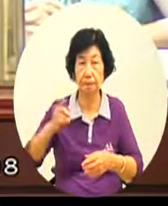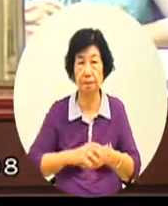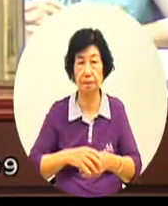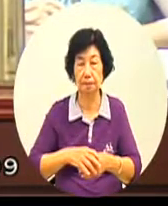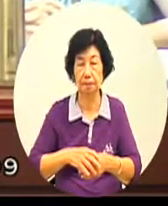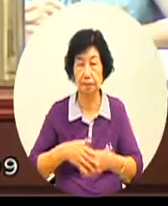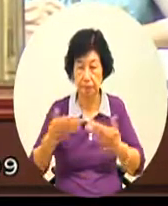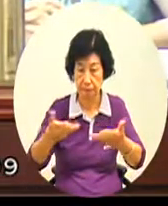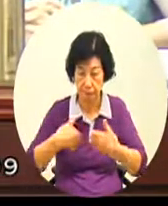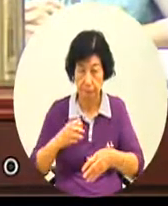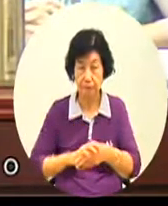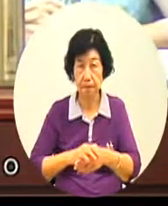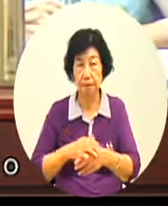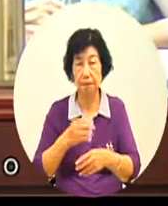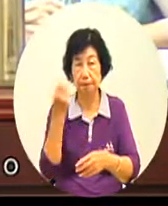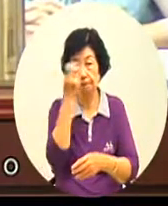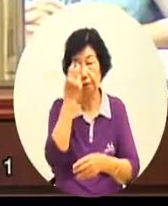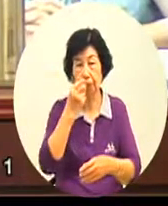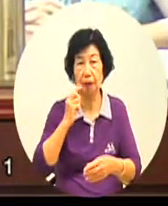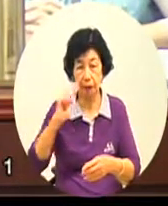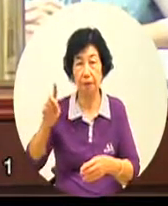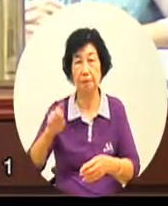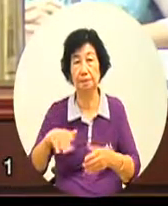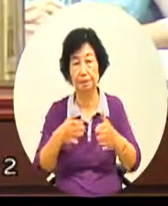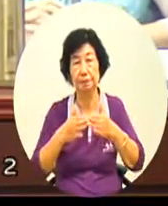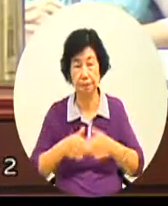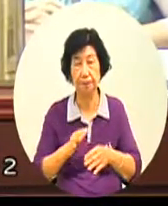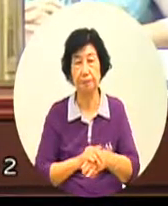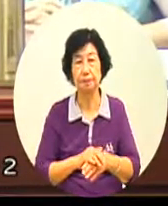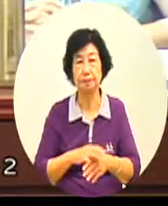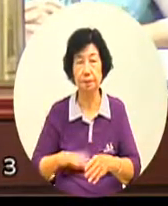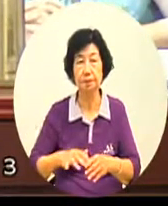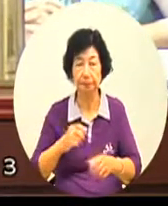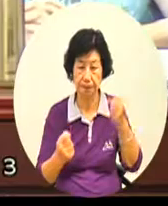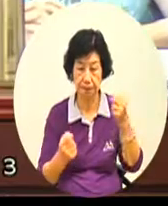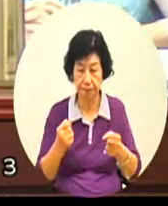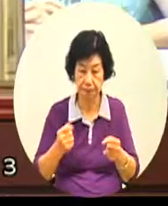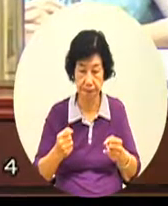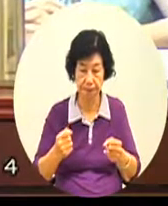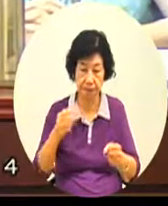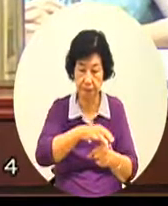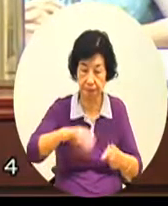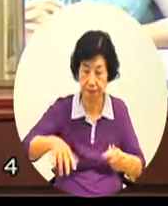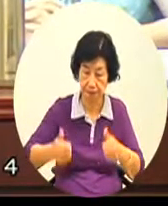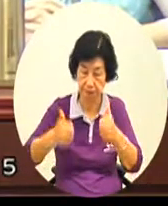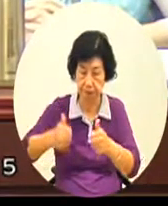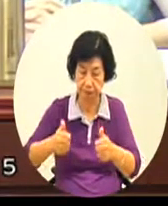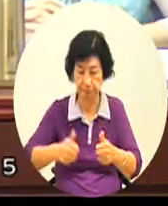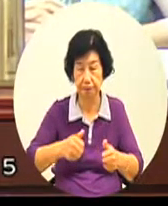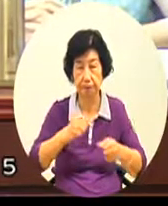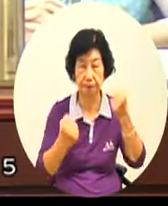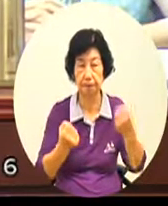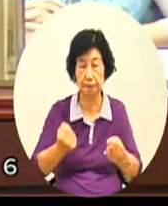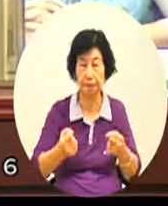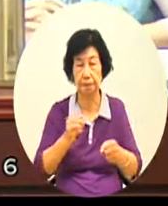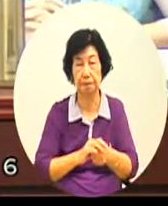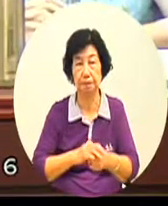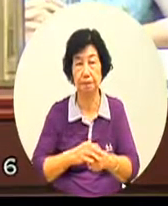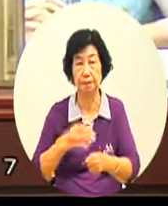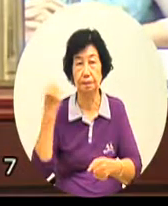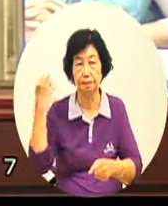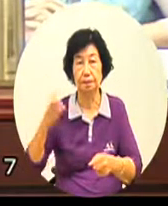所提到的一些相关的局处，包括市长的首长驾驶、新工处，还有观光局等，我们都会去做劳动